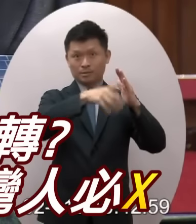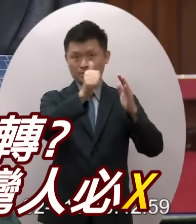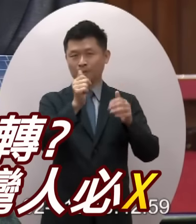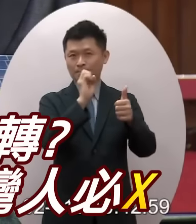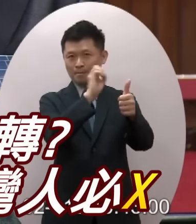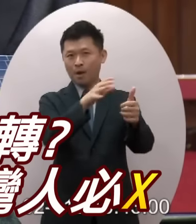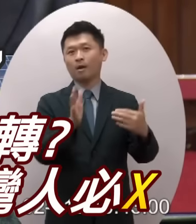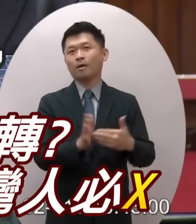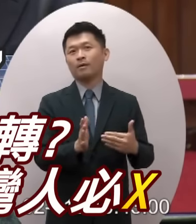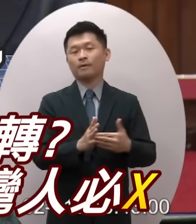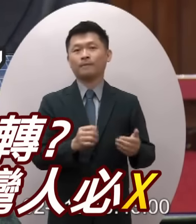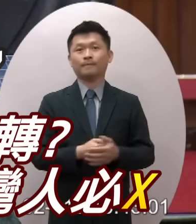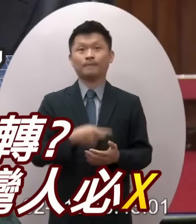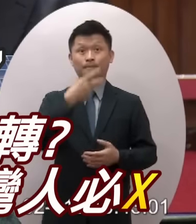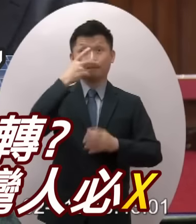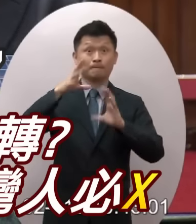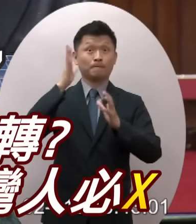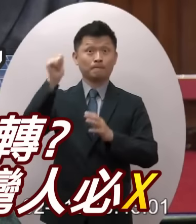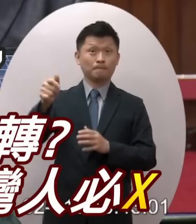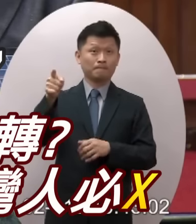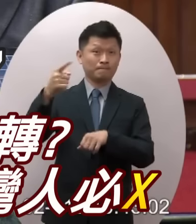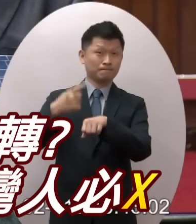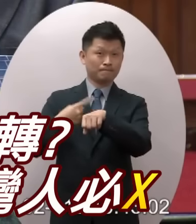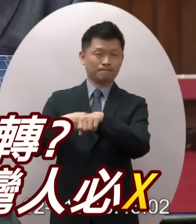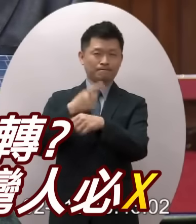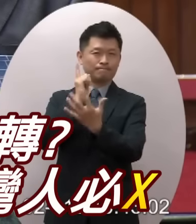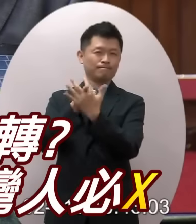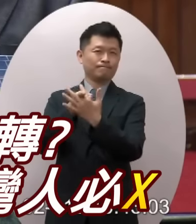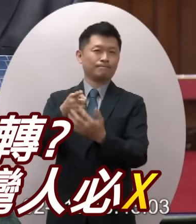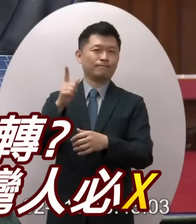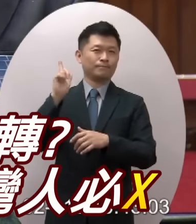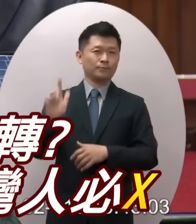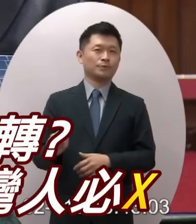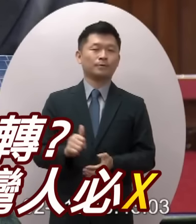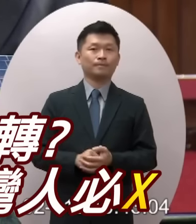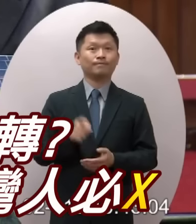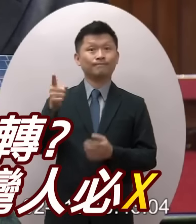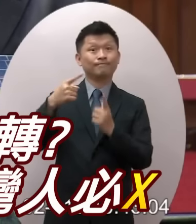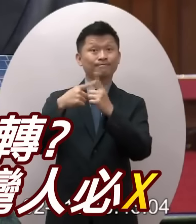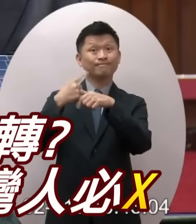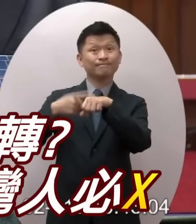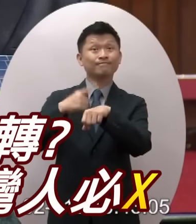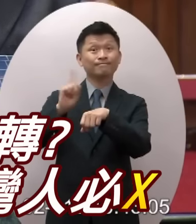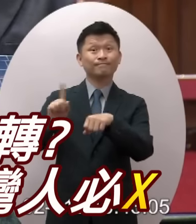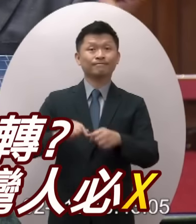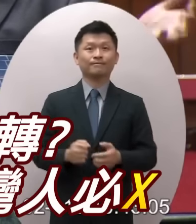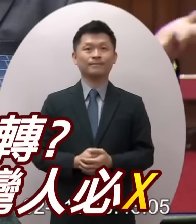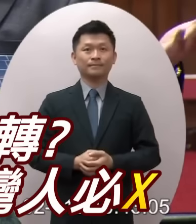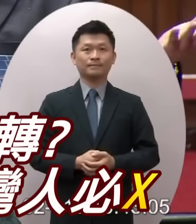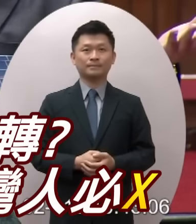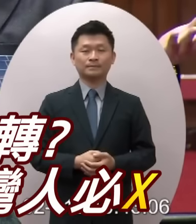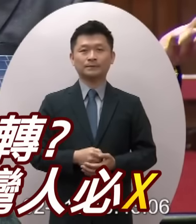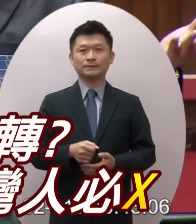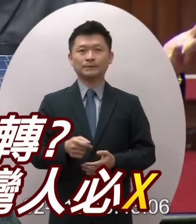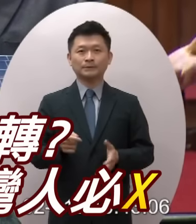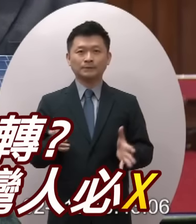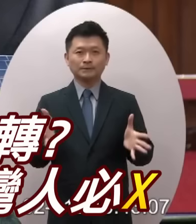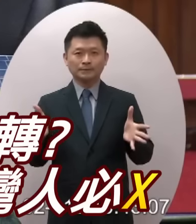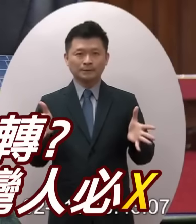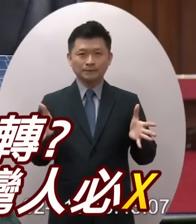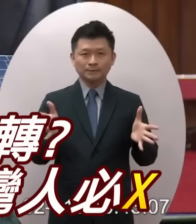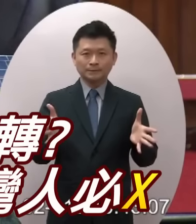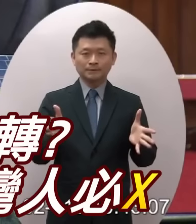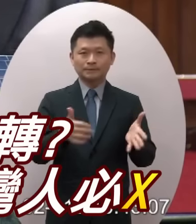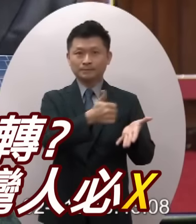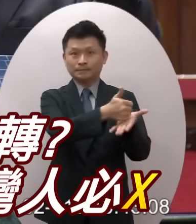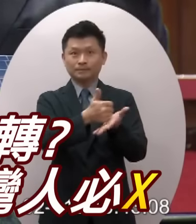啊，赖总统的事我太了解啊。伊这个人就是安那，定惊死，放惊飞嘛。甲